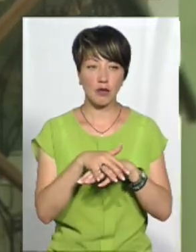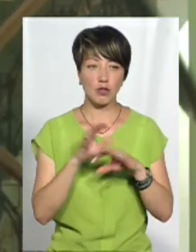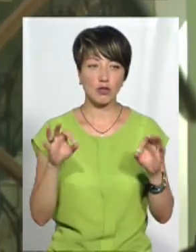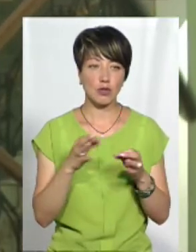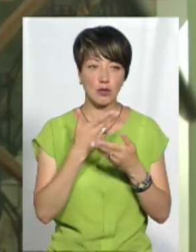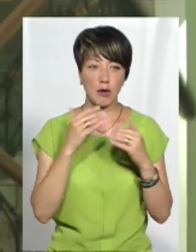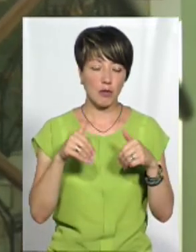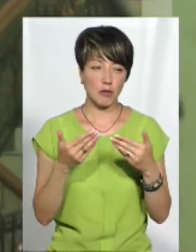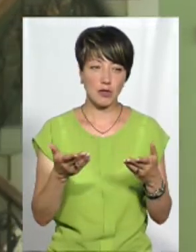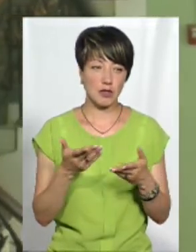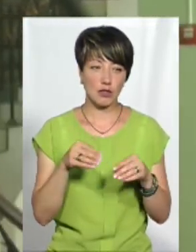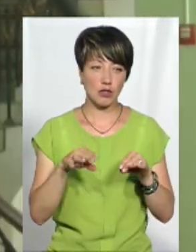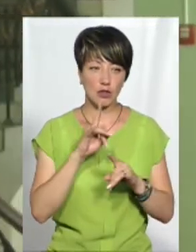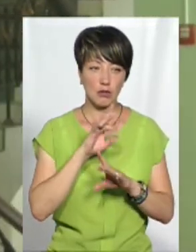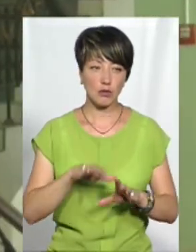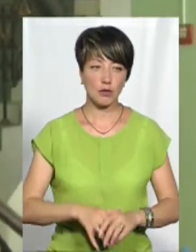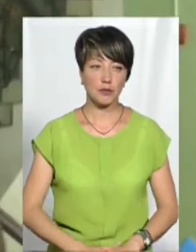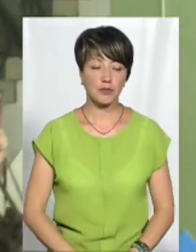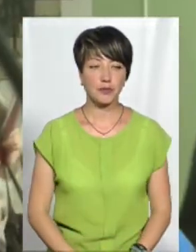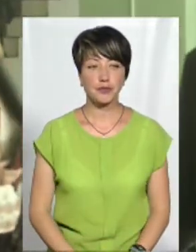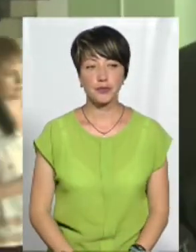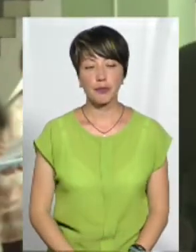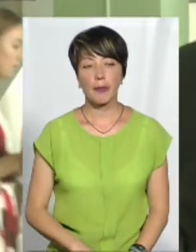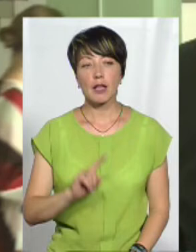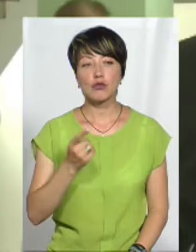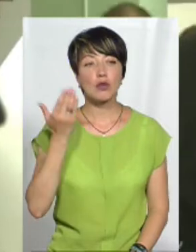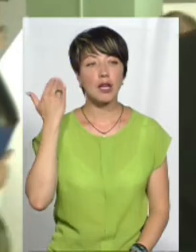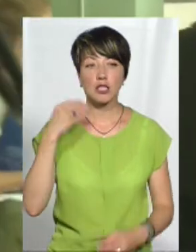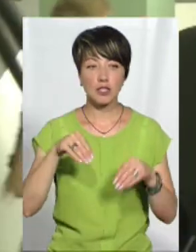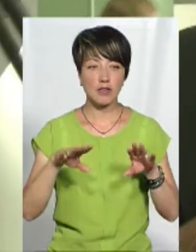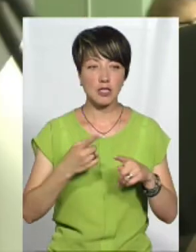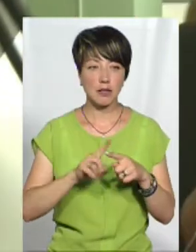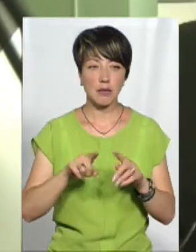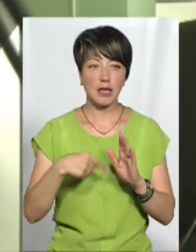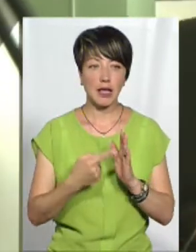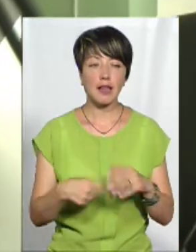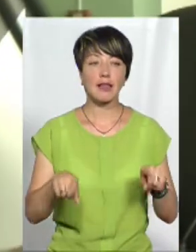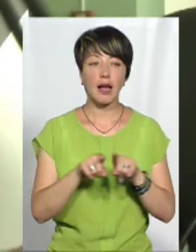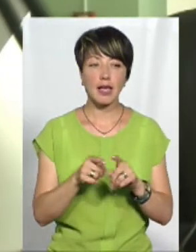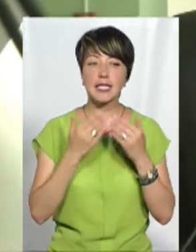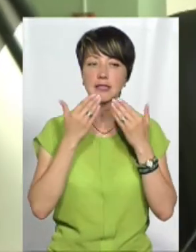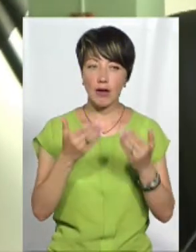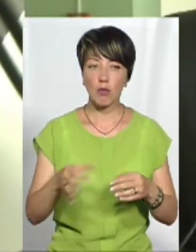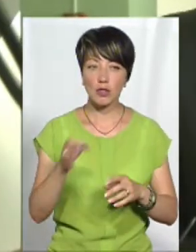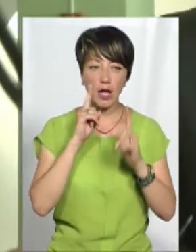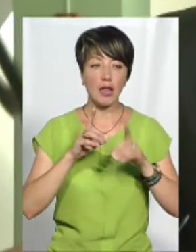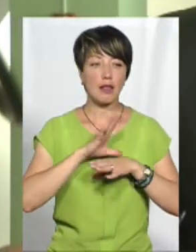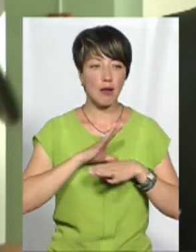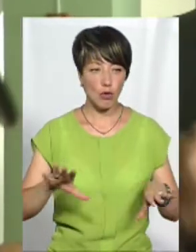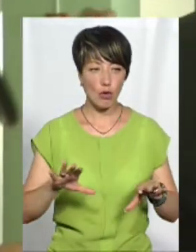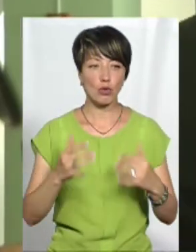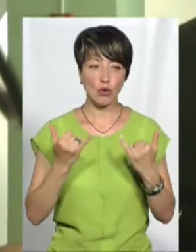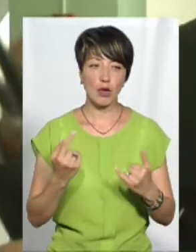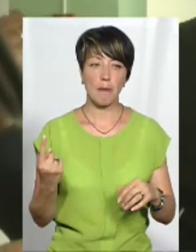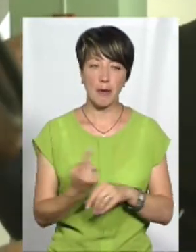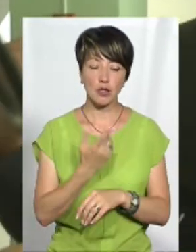нема пропозиції, то рішення не буде. А чому раніше ви не вирішили це питання? Таких звернень до обласної ради не було. Воно сьогодні